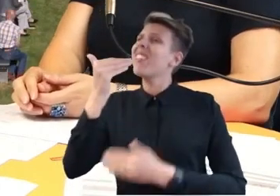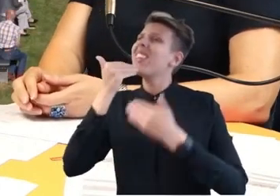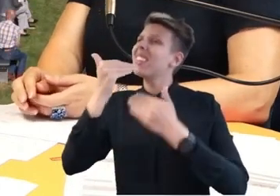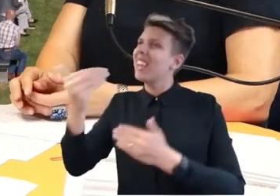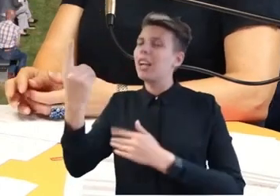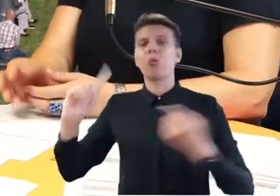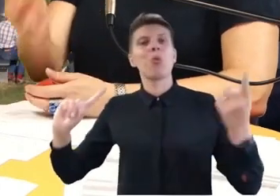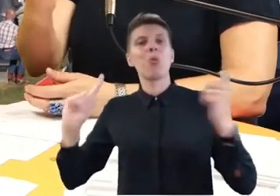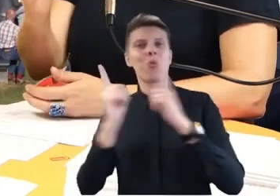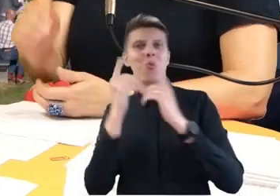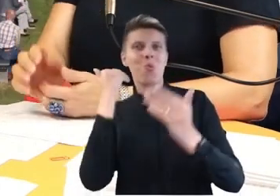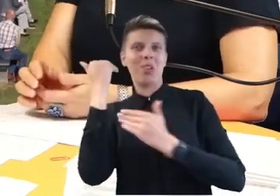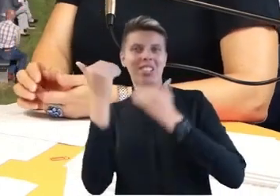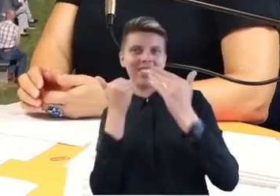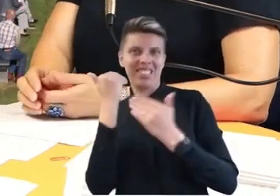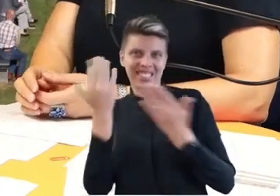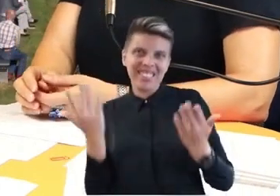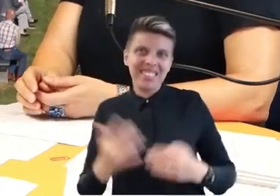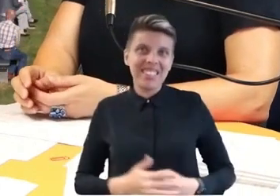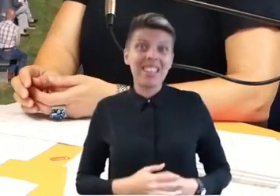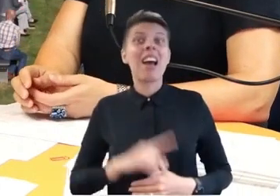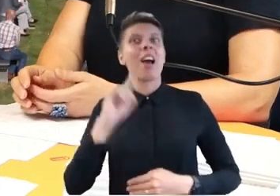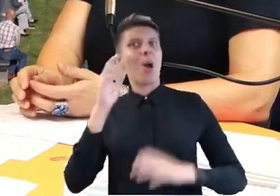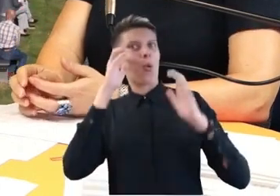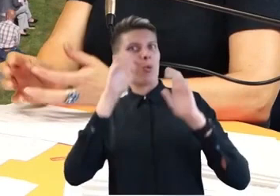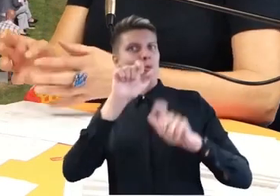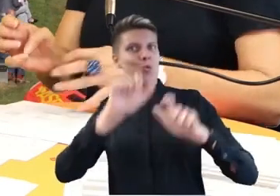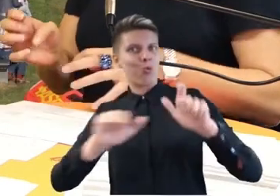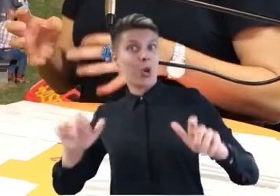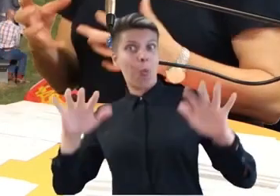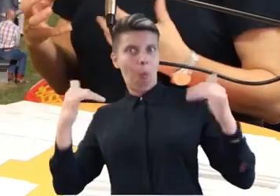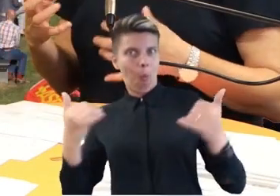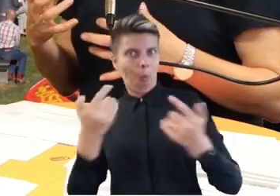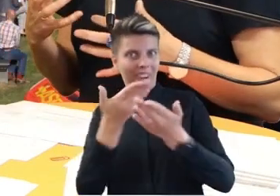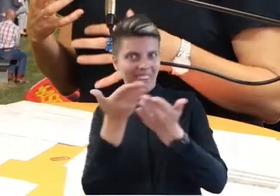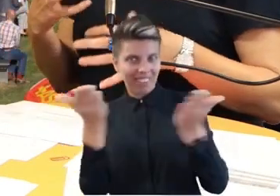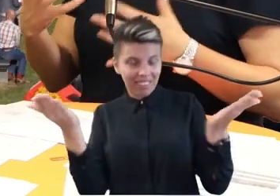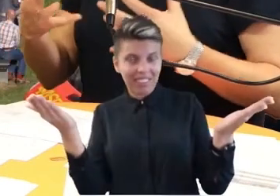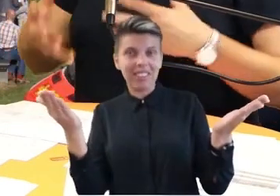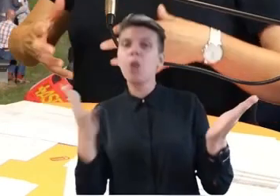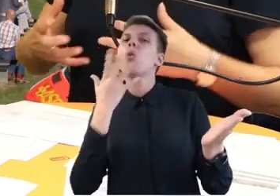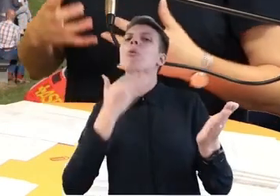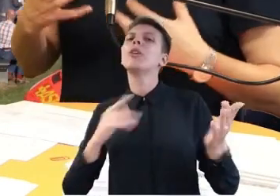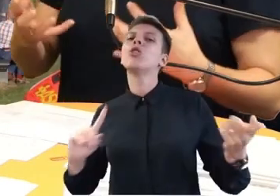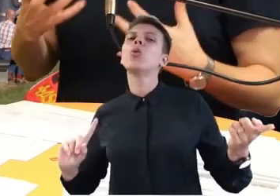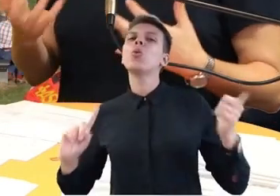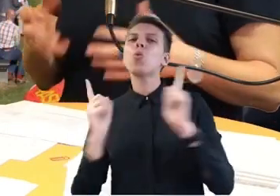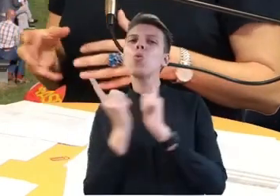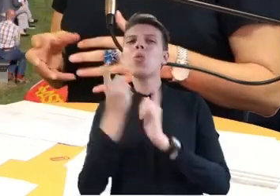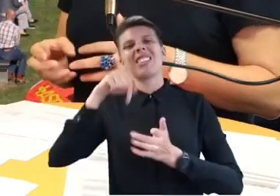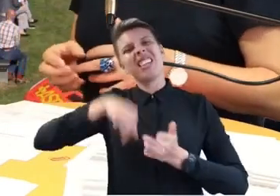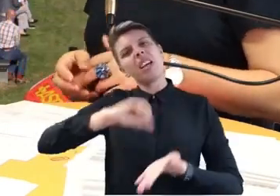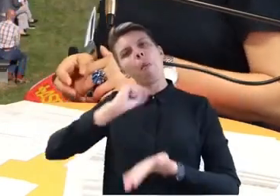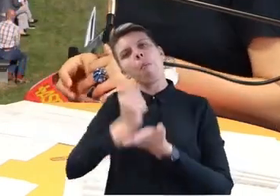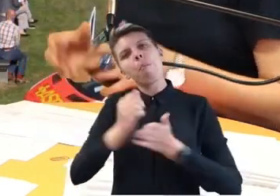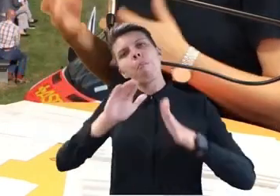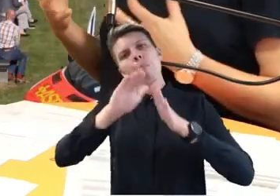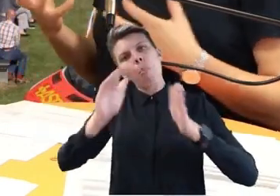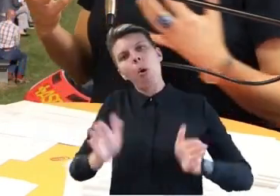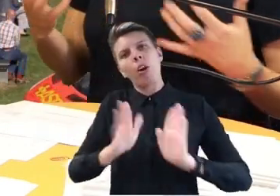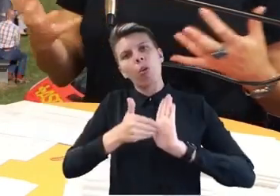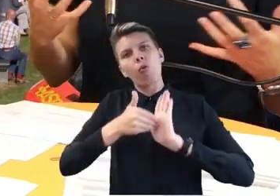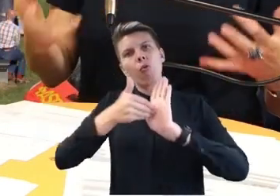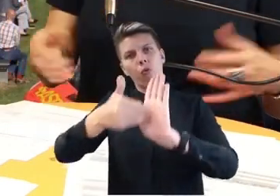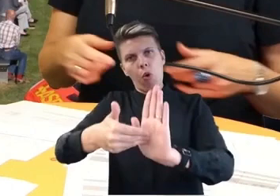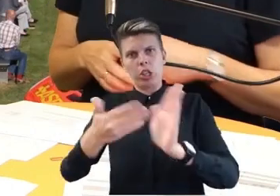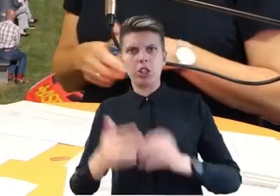außerdem wollten wir ja unseren zuschauerinnen und zuschauern heute mal so ganz kurz die behörde vorstellen die eben auch hinter